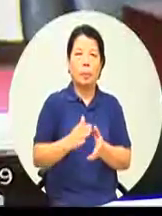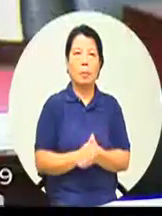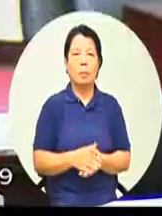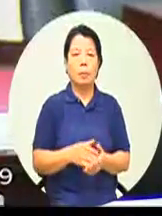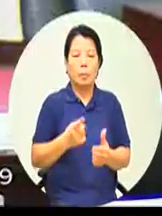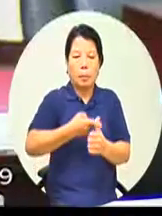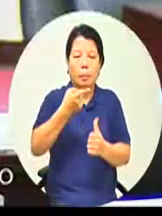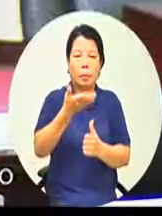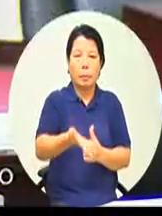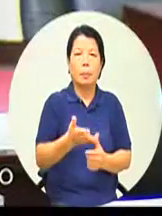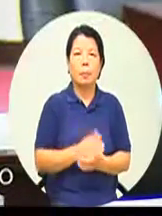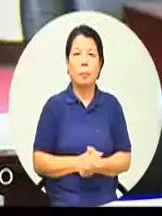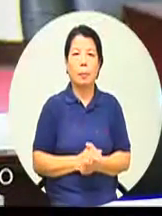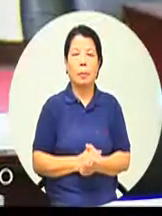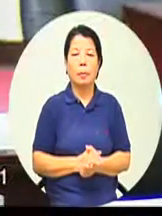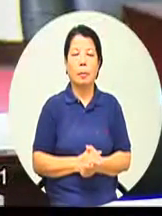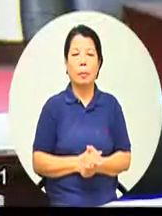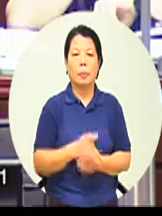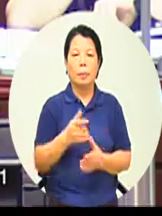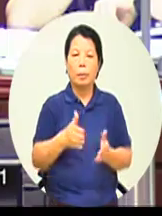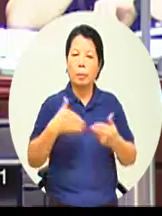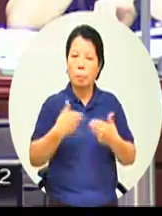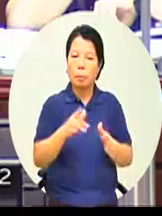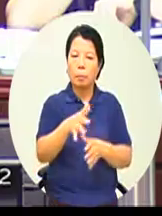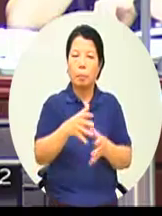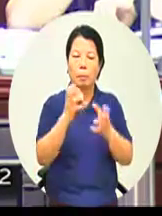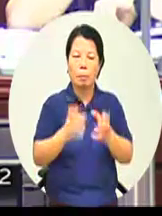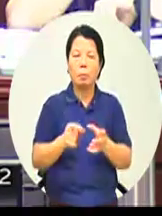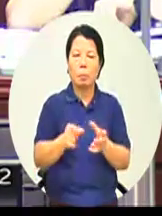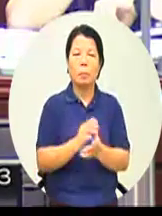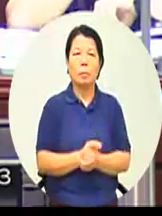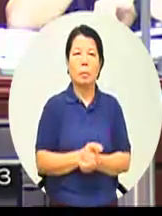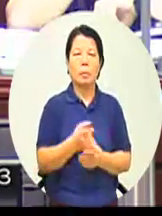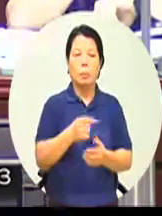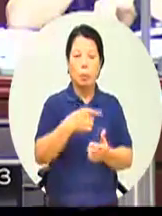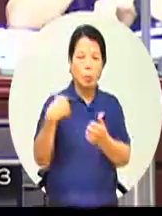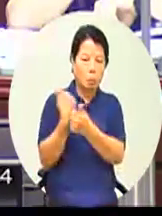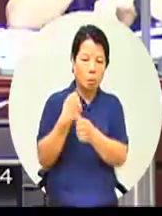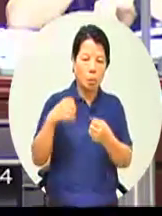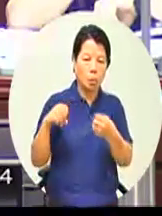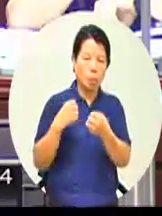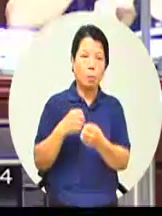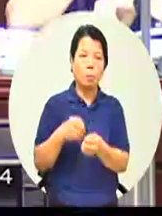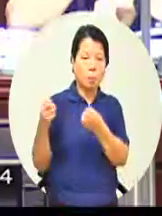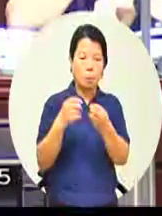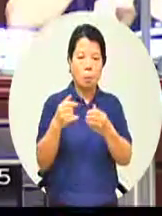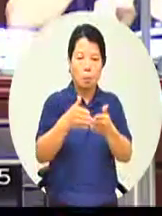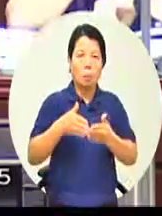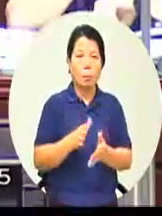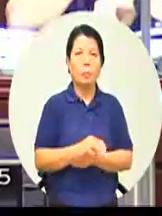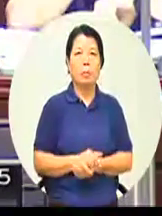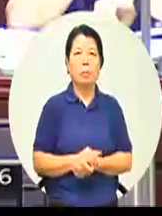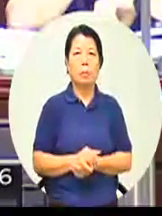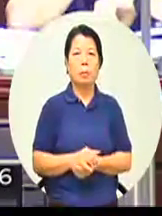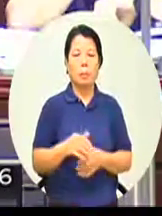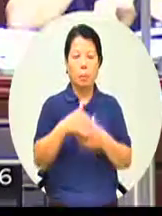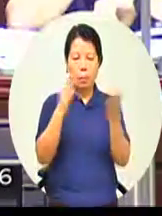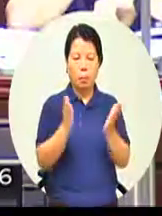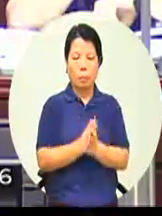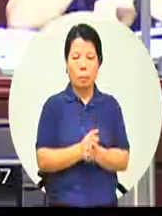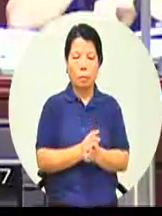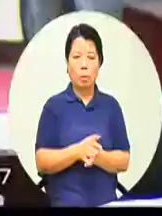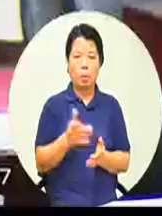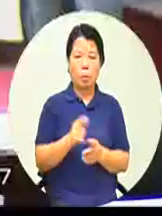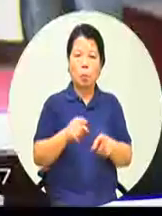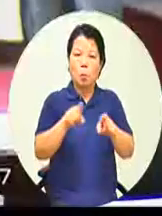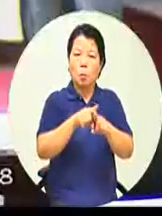先？ 要不要设这个，可能要讨论哦。 对， 因为如果全国性的政策就是开放了， 因为 就是整个开放 普及化的话，